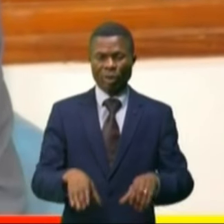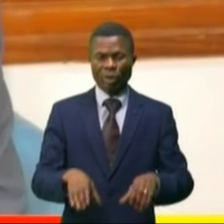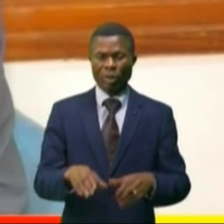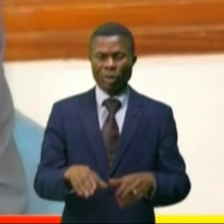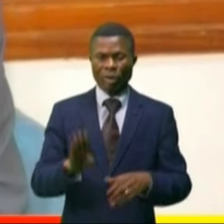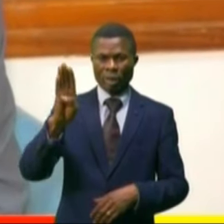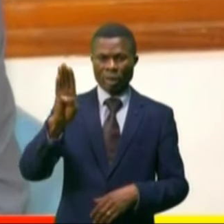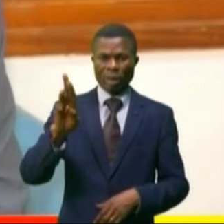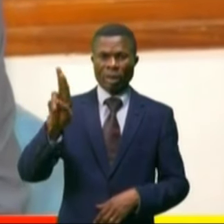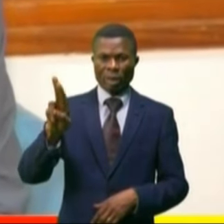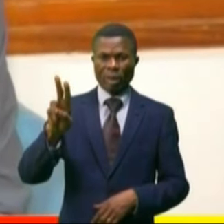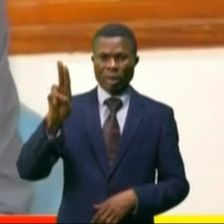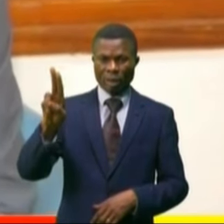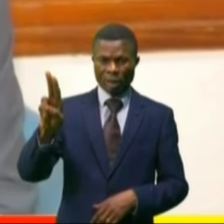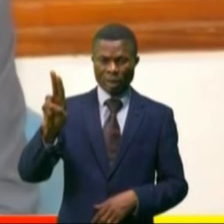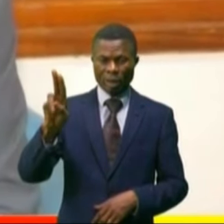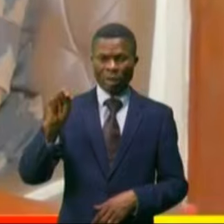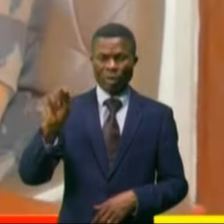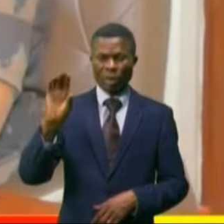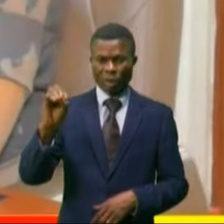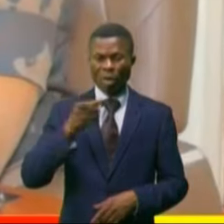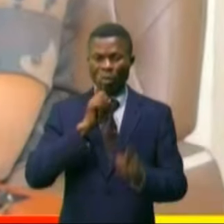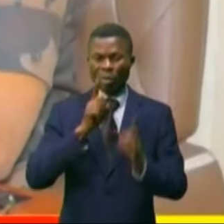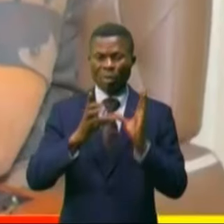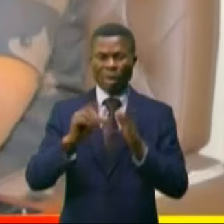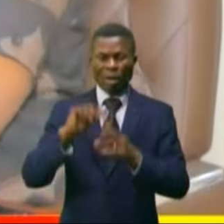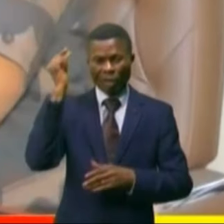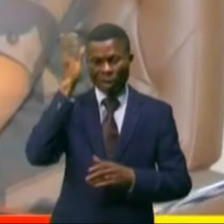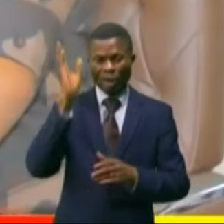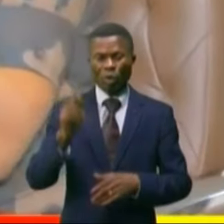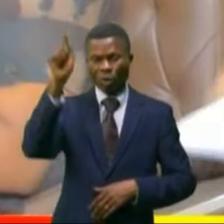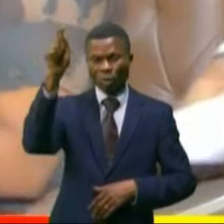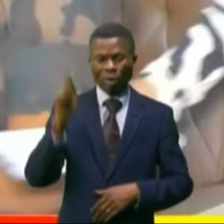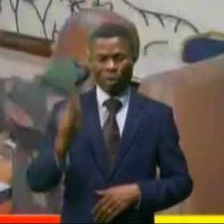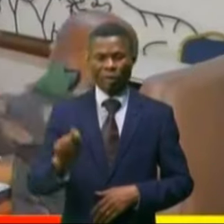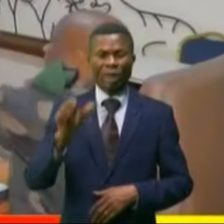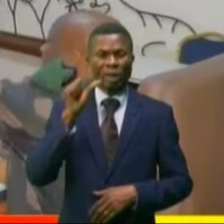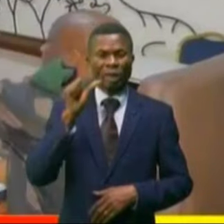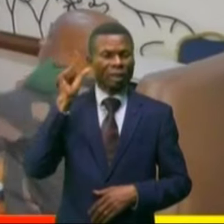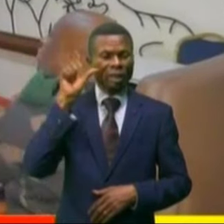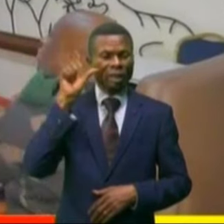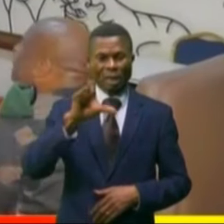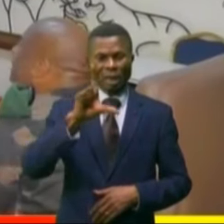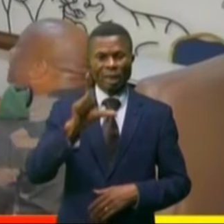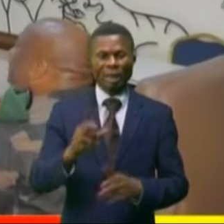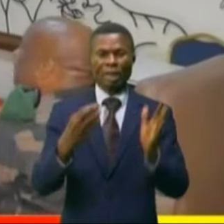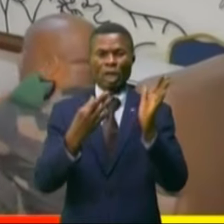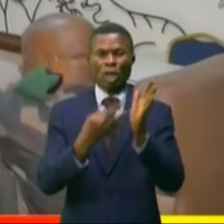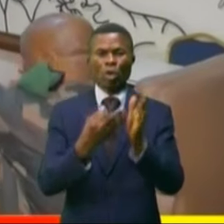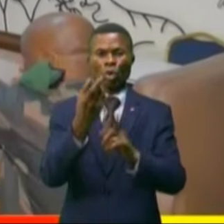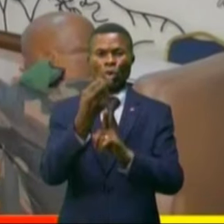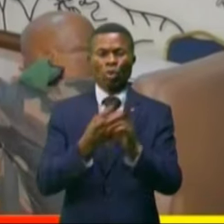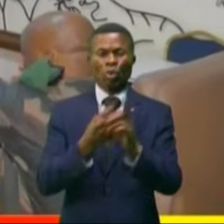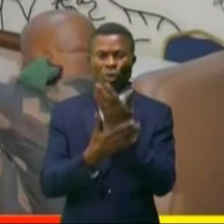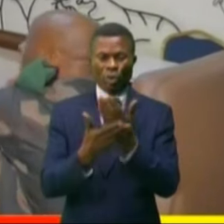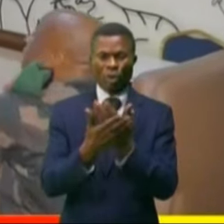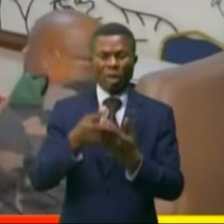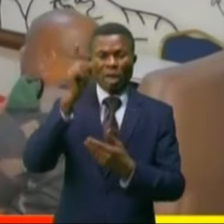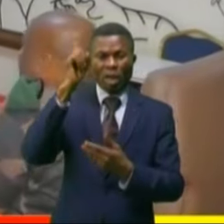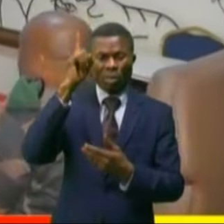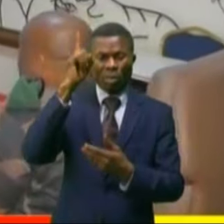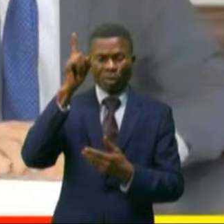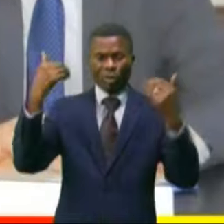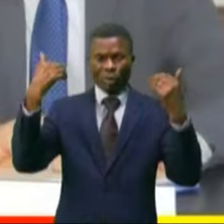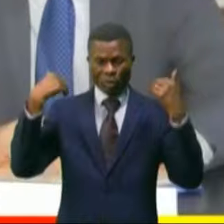a échangé avec le gouverneur militaire de Litori ce lundi 8 juillet 2024. Le numéro 1 des humanitaires en